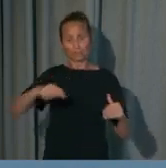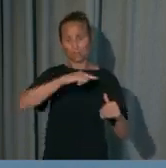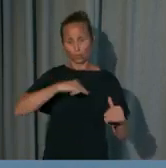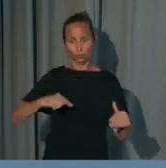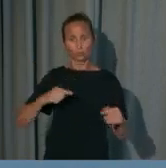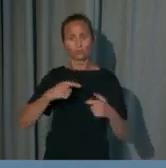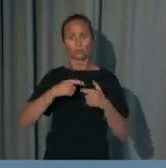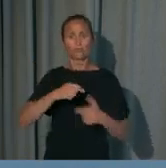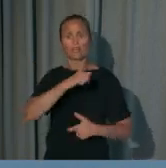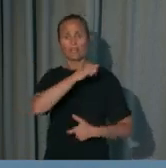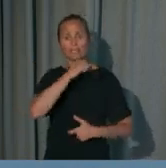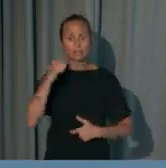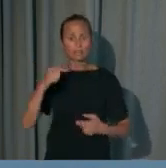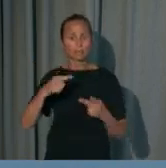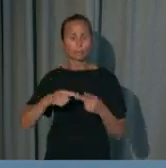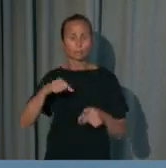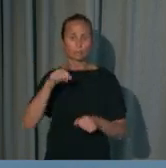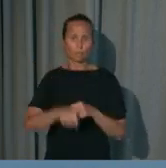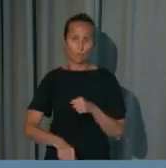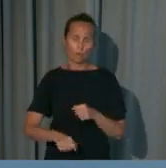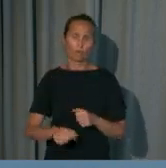med ekstremisme og vold.